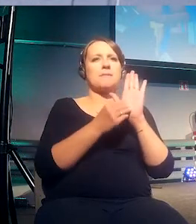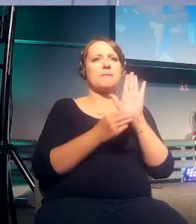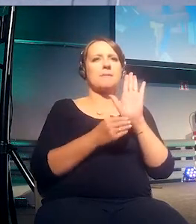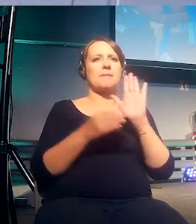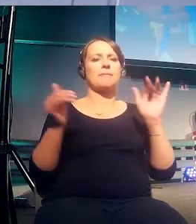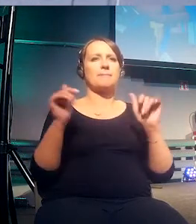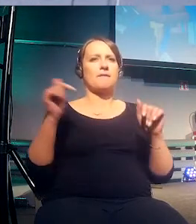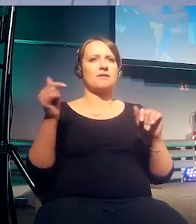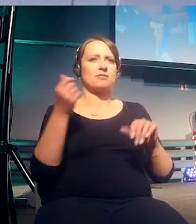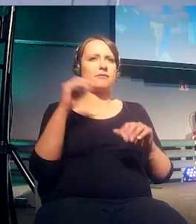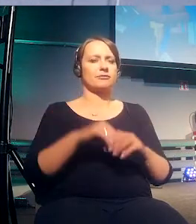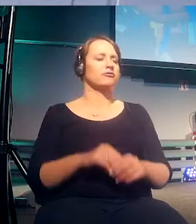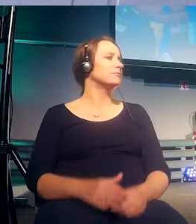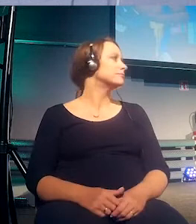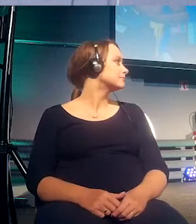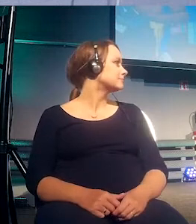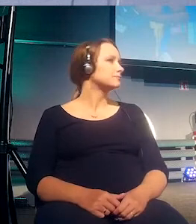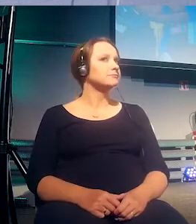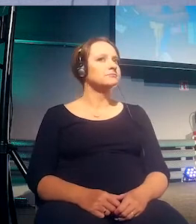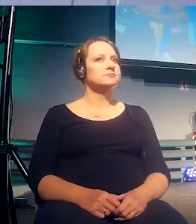znaleźć się w tym prostym design systemie, żeby